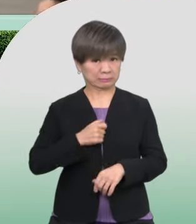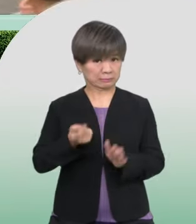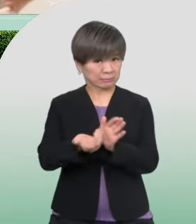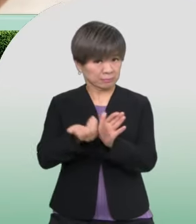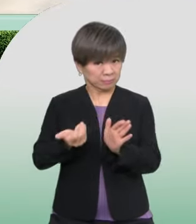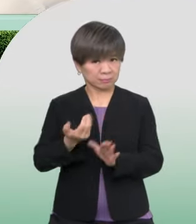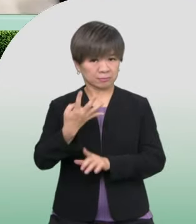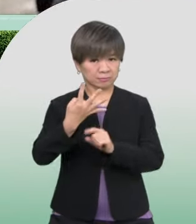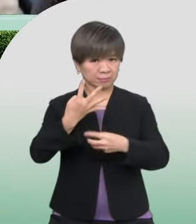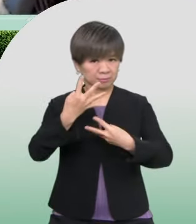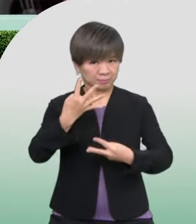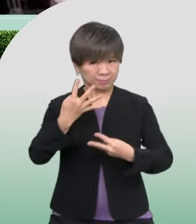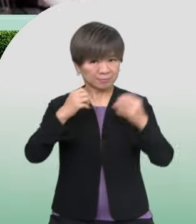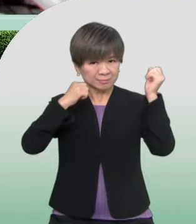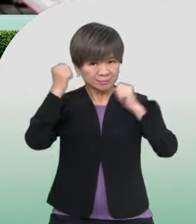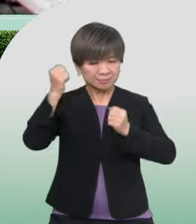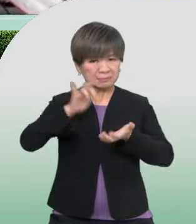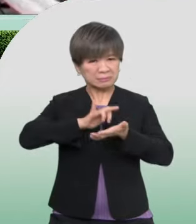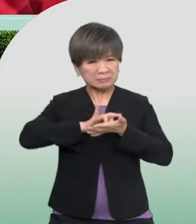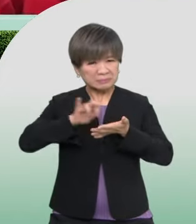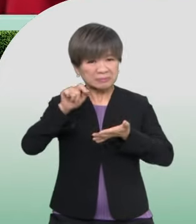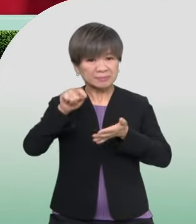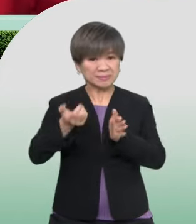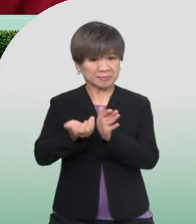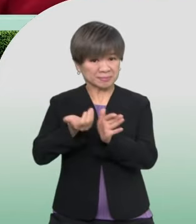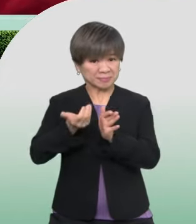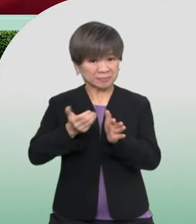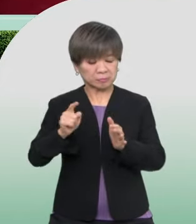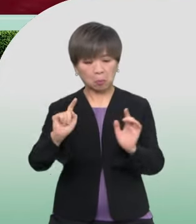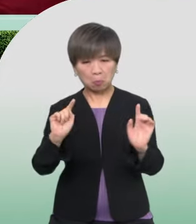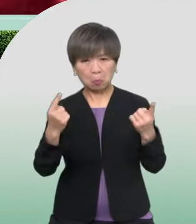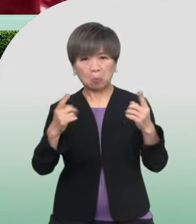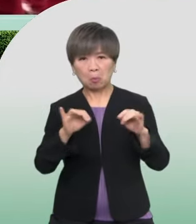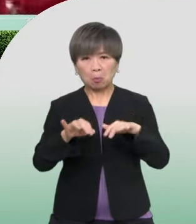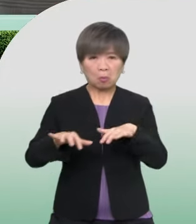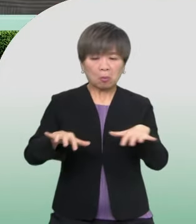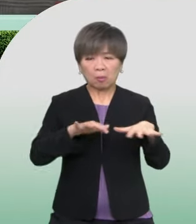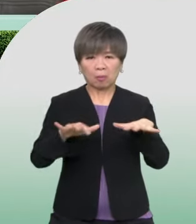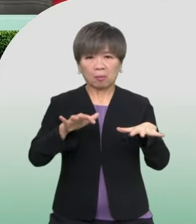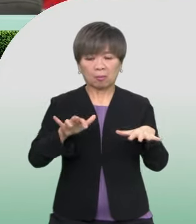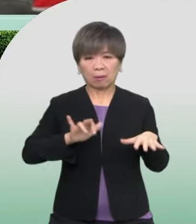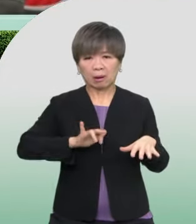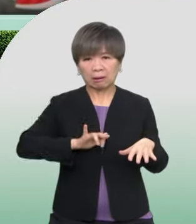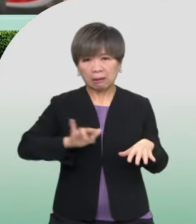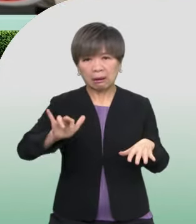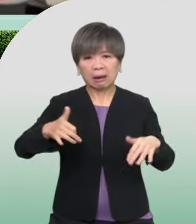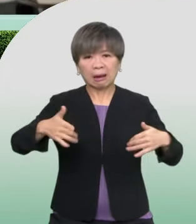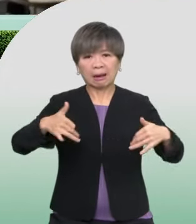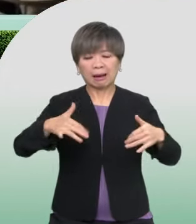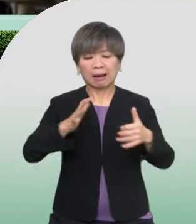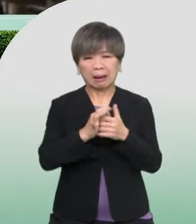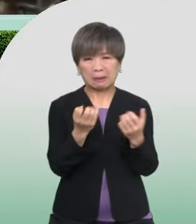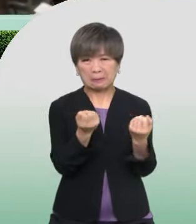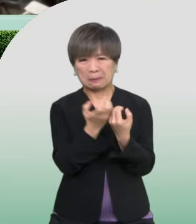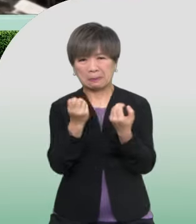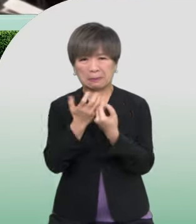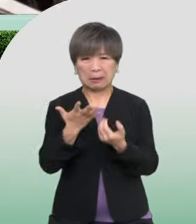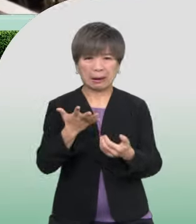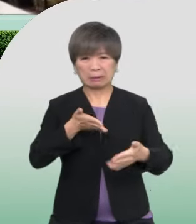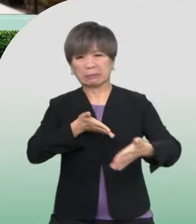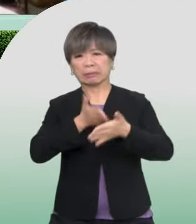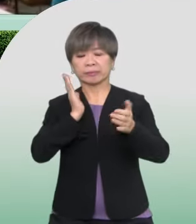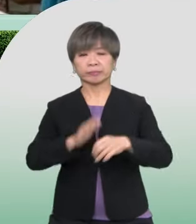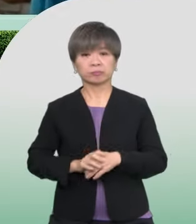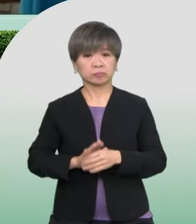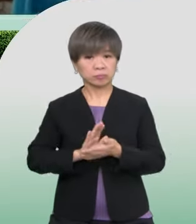合唱团系新年初三早晨出发的，基本是渡河系渡到为太地图，结果出街嘅行程就受到嘅